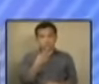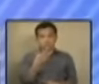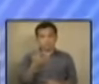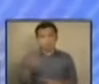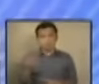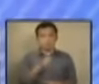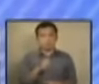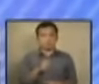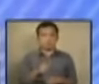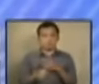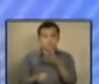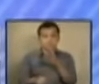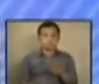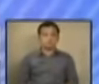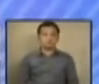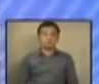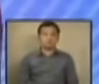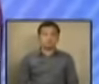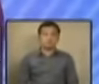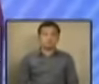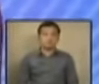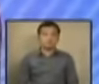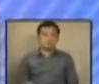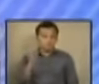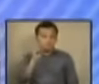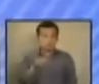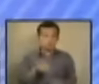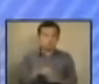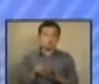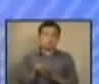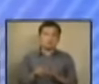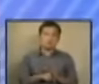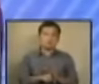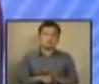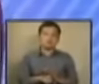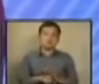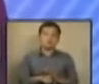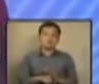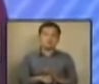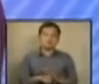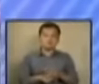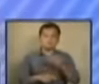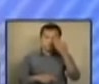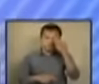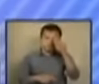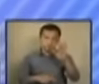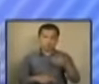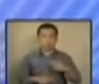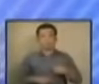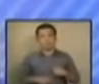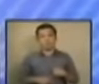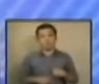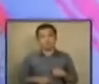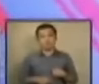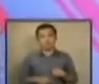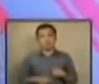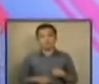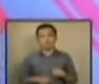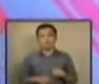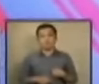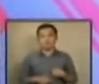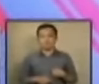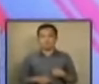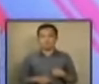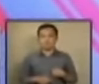po nung nanay. Nung inyong sister-in-law? Hindi ko po, sir, alam. Okay. Wala po kasi